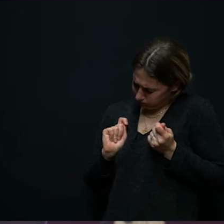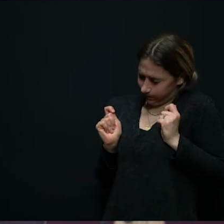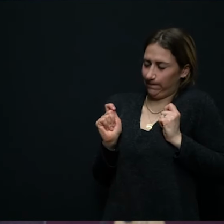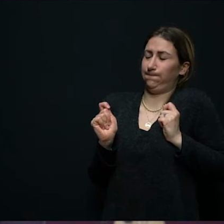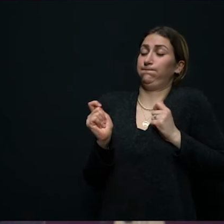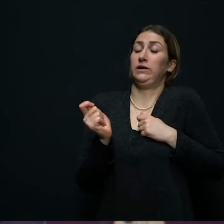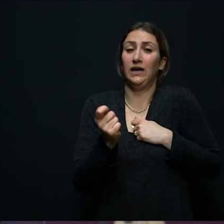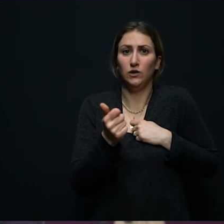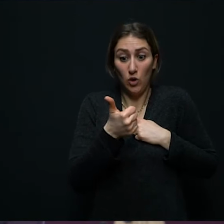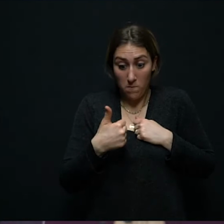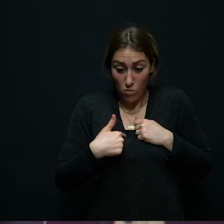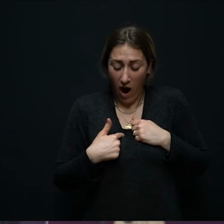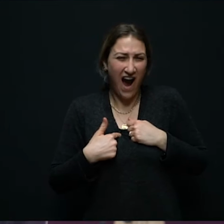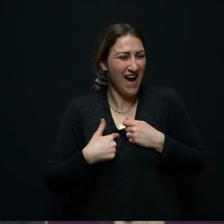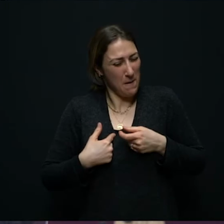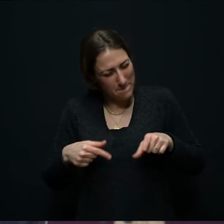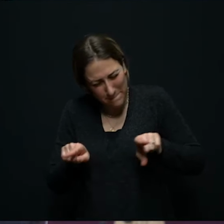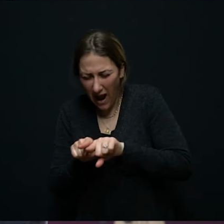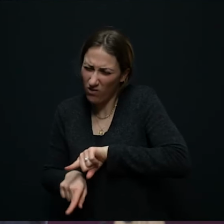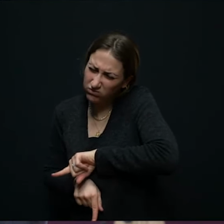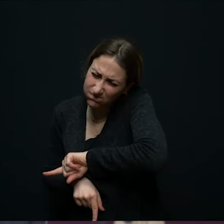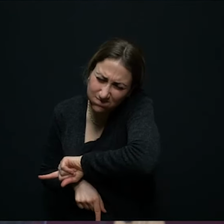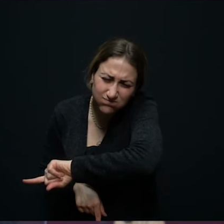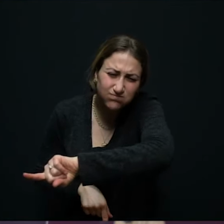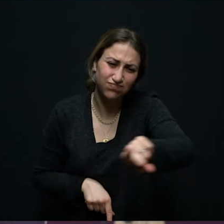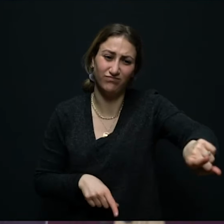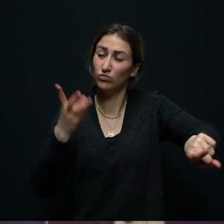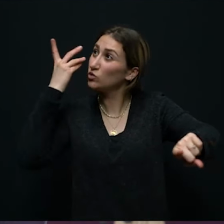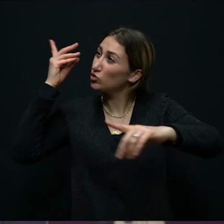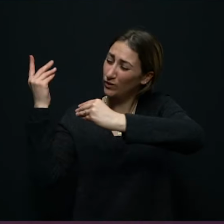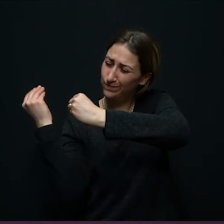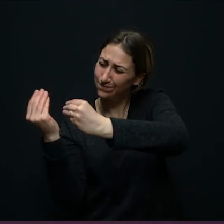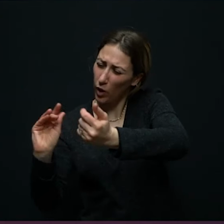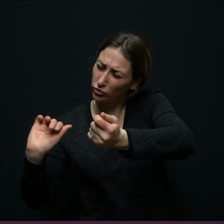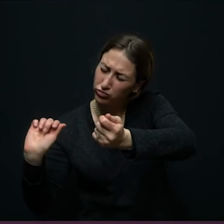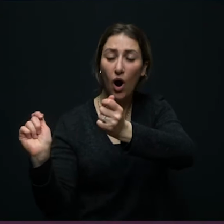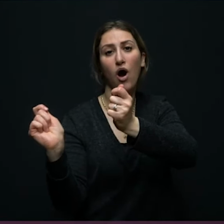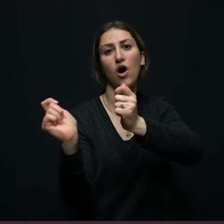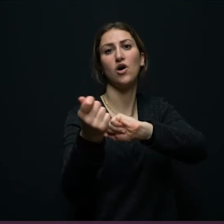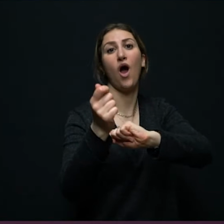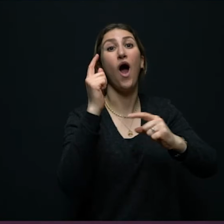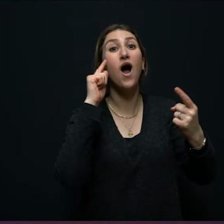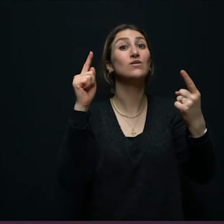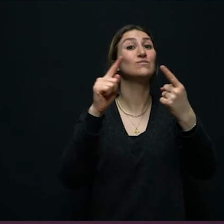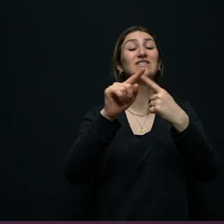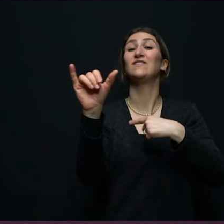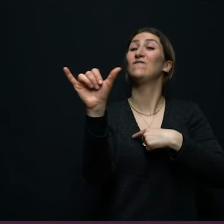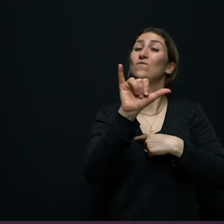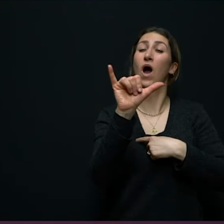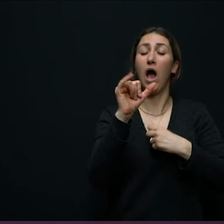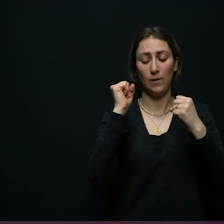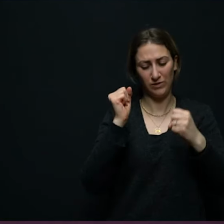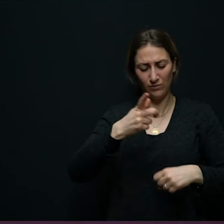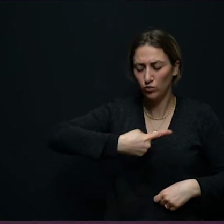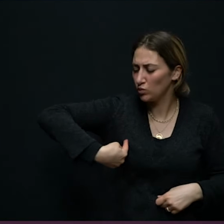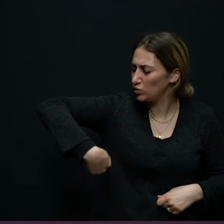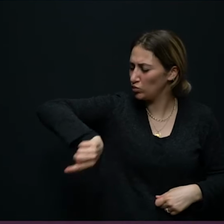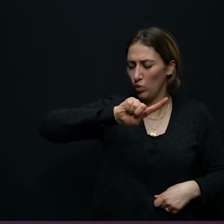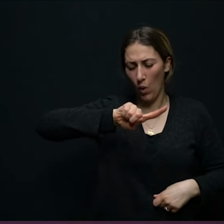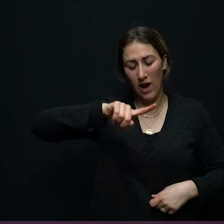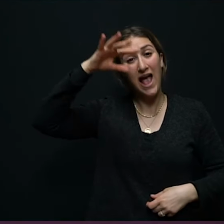plus loin la sainteté dans le domaine spirituel compte correspond à la beauté dans le domaine naturel j'aimerais ce matin vous